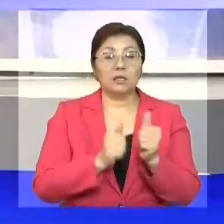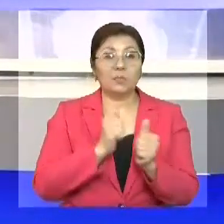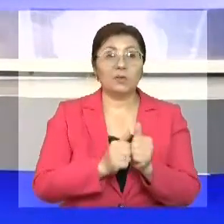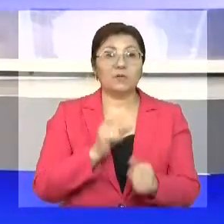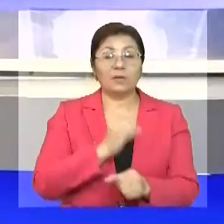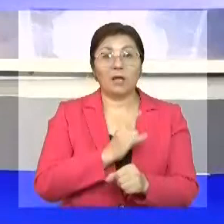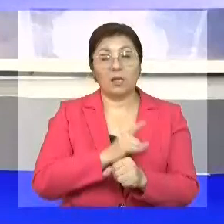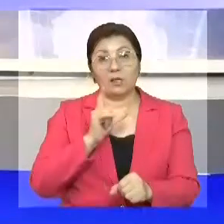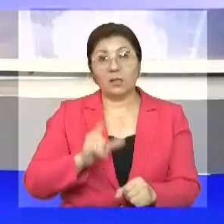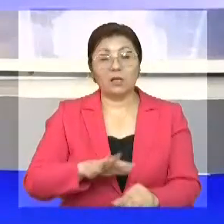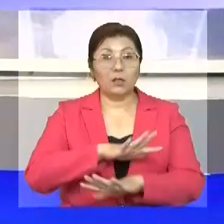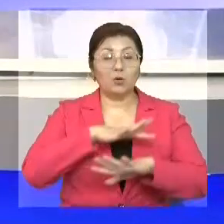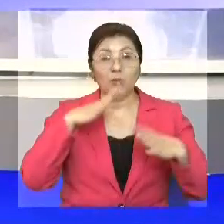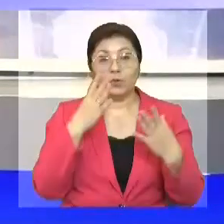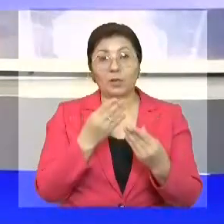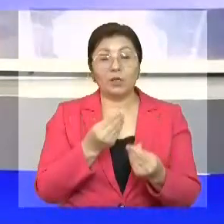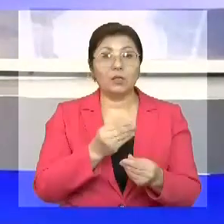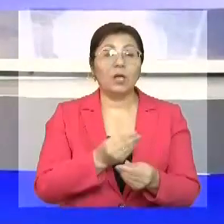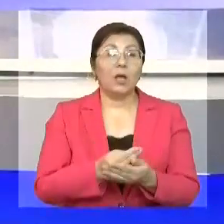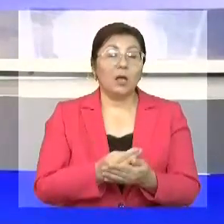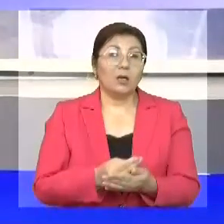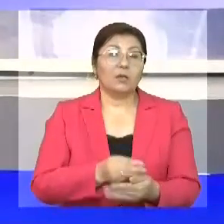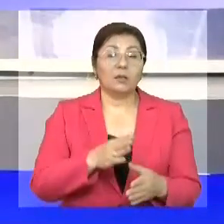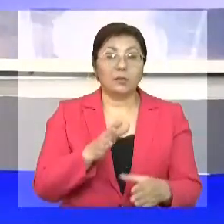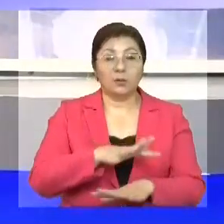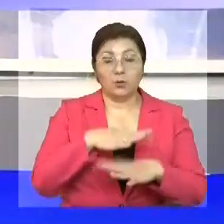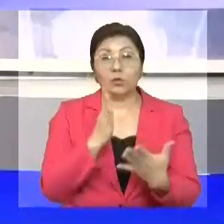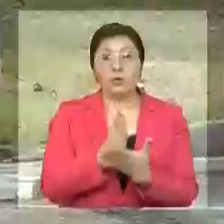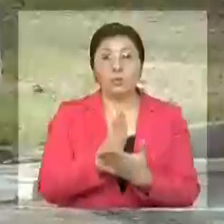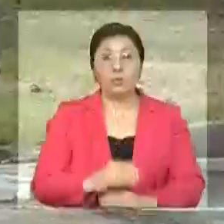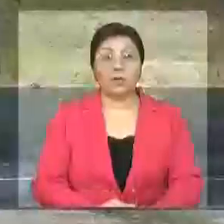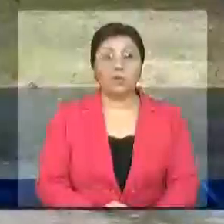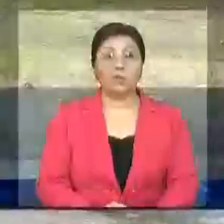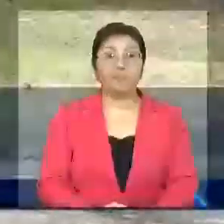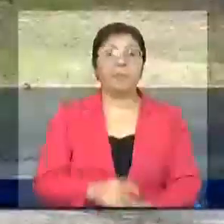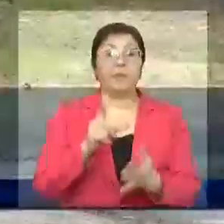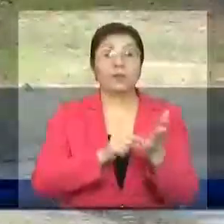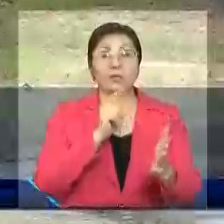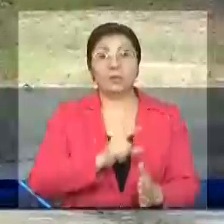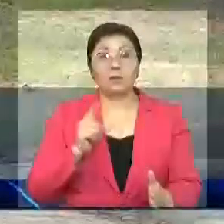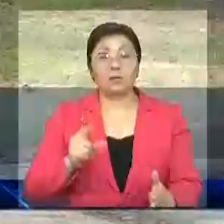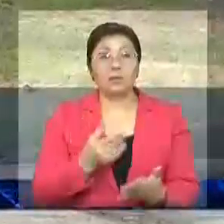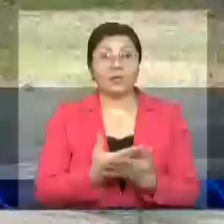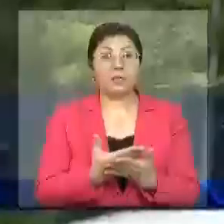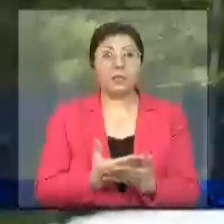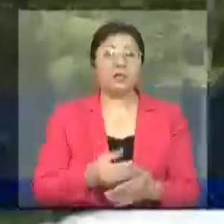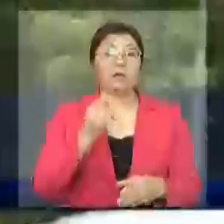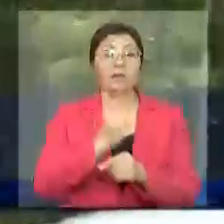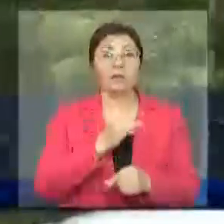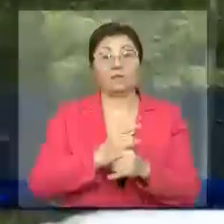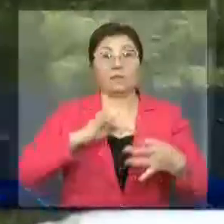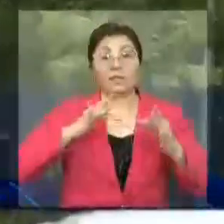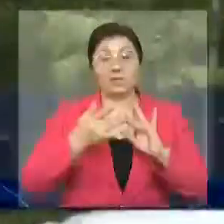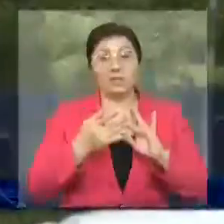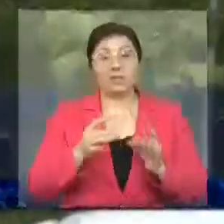үшін қандай тәсілдерді қолданады? Арнамыздың түсірілім тобы біліп келді. Зейнеткер алаяқтардың тұзағына интернеттегі